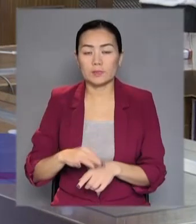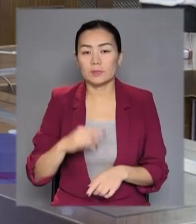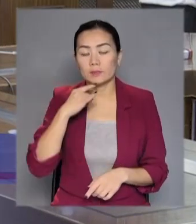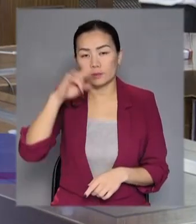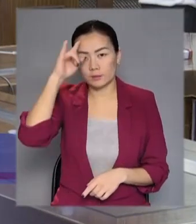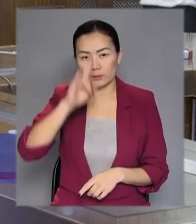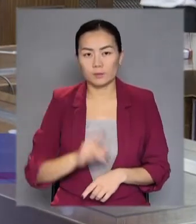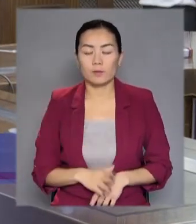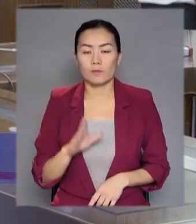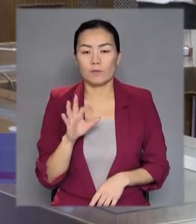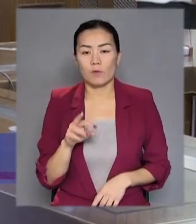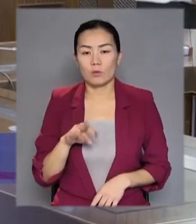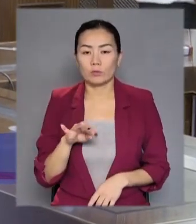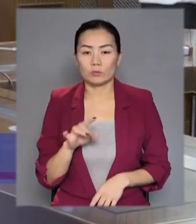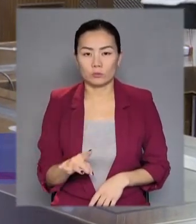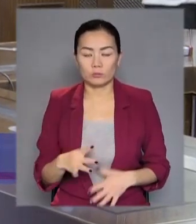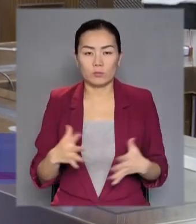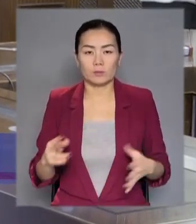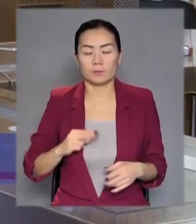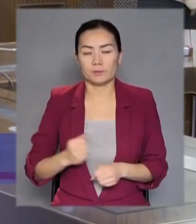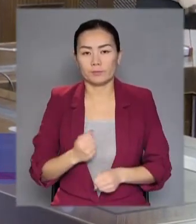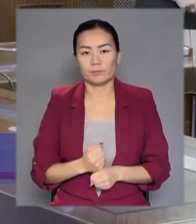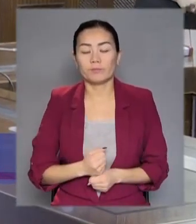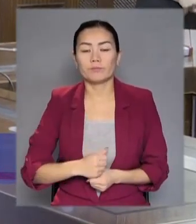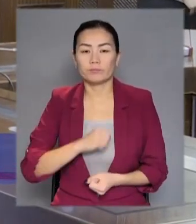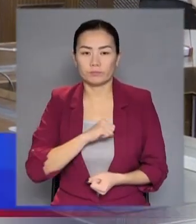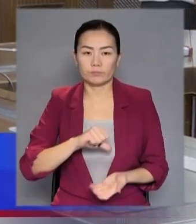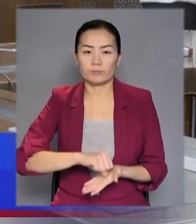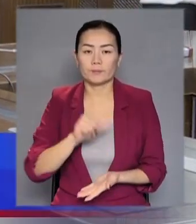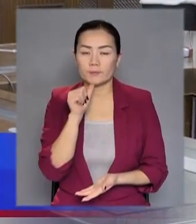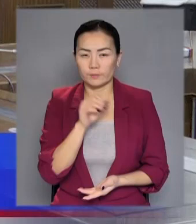Қазақстанда волонтерлер өте көп жұмыс жасады. Мен де соның қатарында болдым.